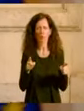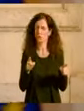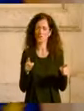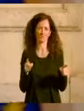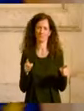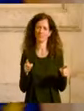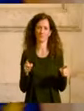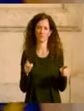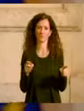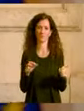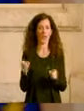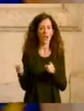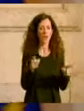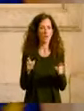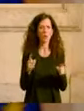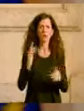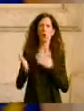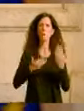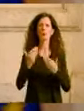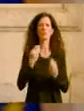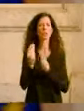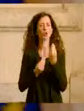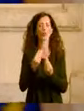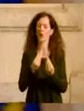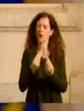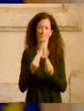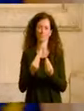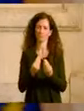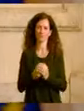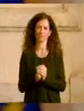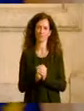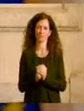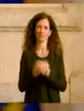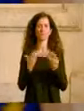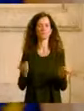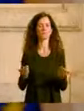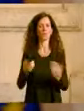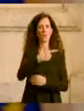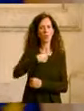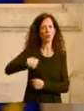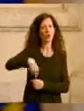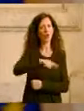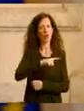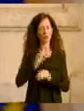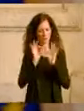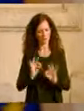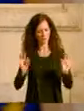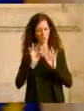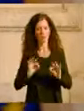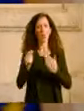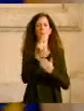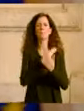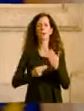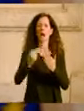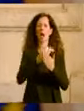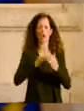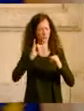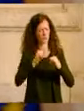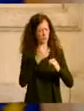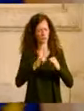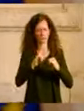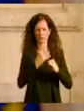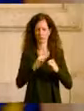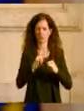una fase di emergenza. Allora noi abbiamo predisposto un piano articolato, c'è una ventina di